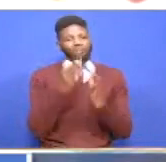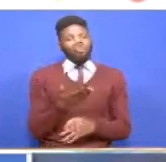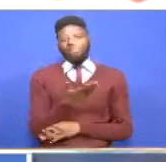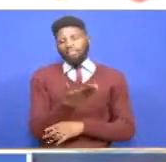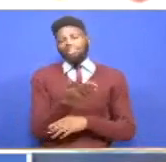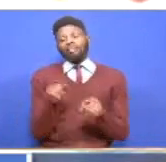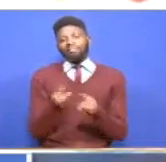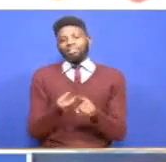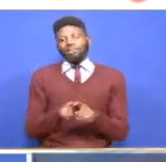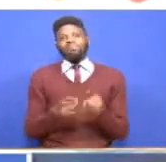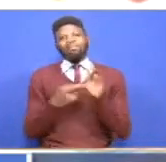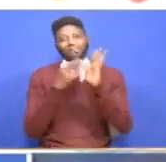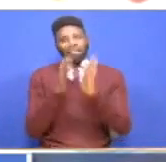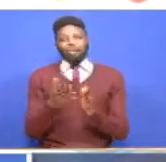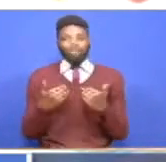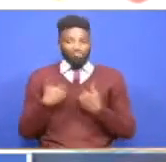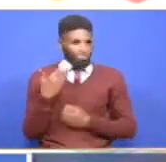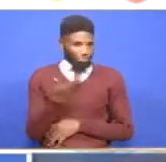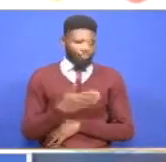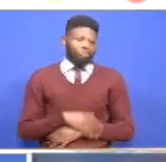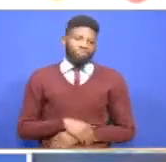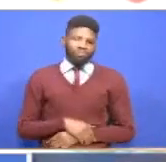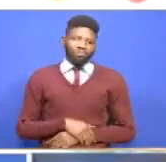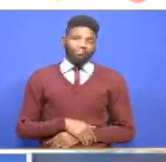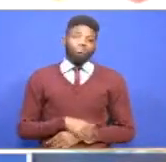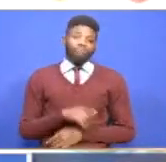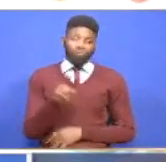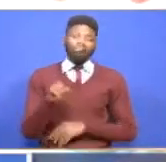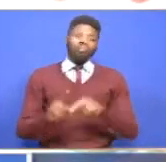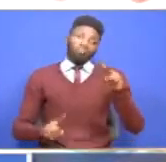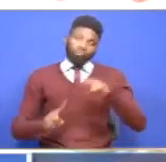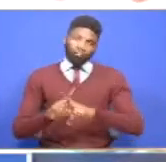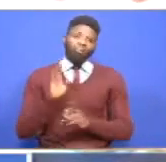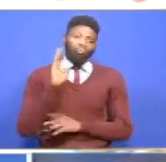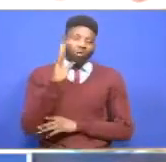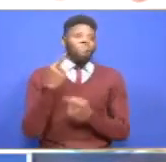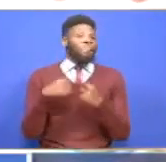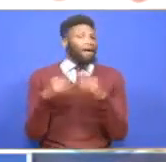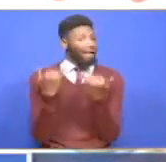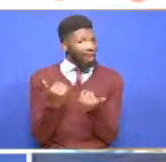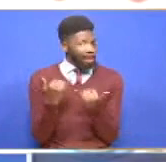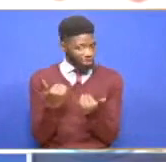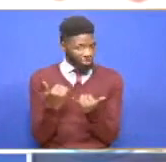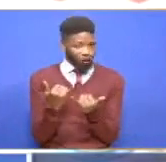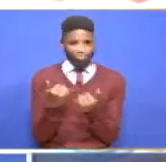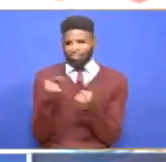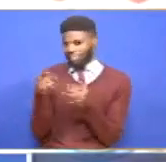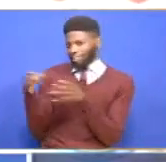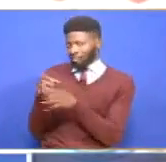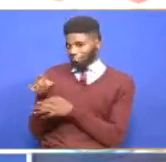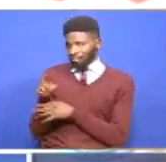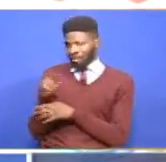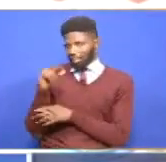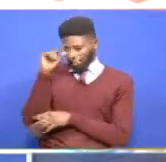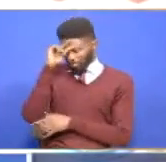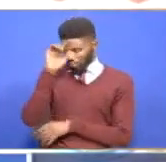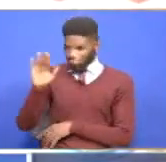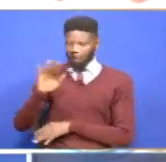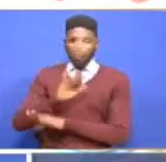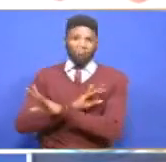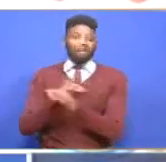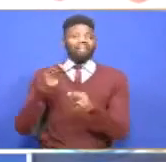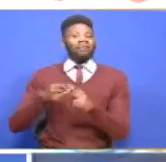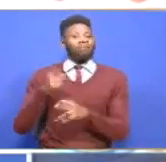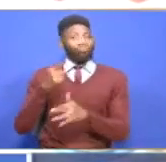representation wakiwa hapo. Kwa hivyo hiyo itakuja. But kwa sasa, ni shirika la kiserikali linaitwa